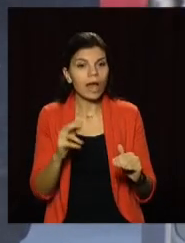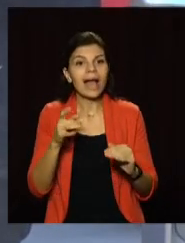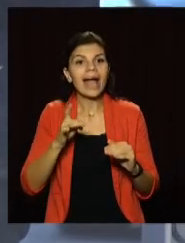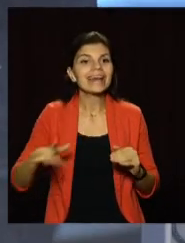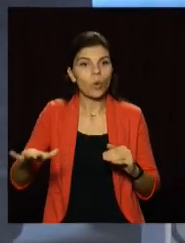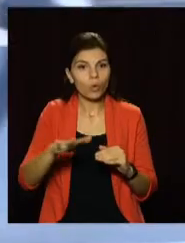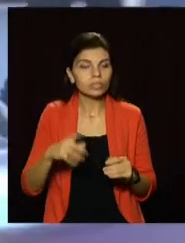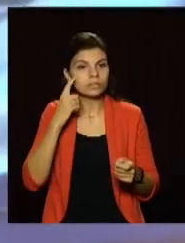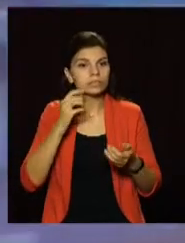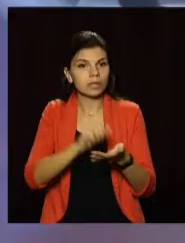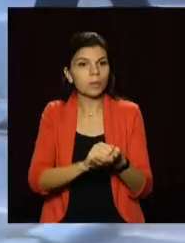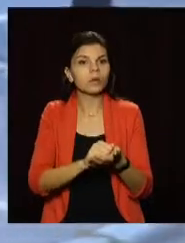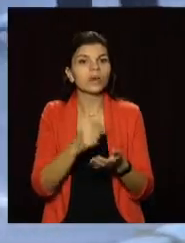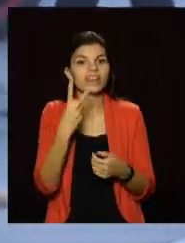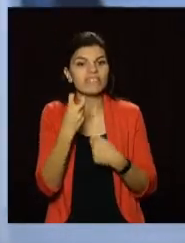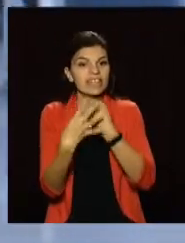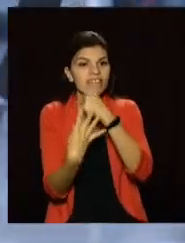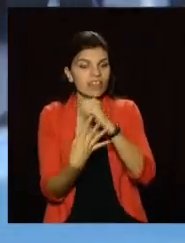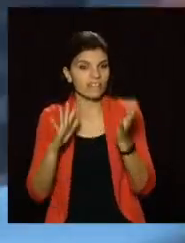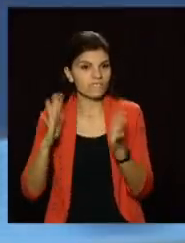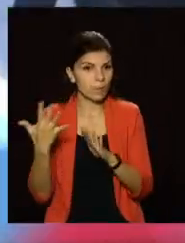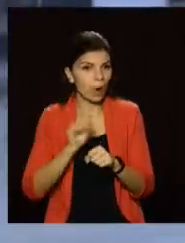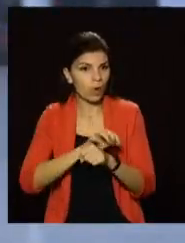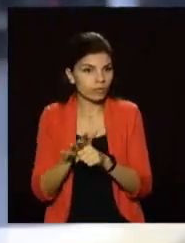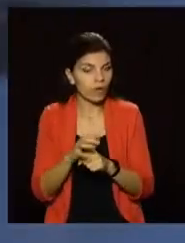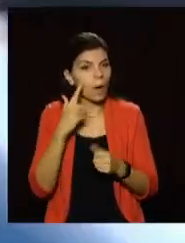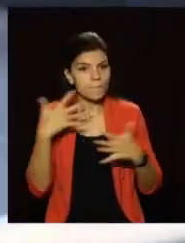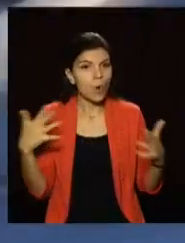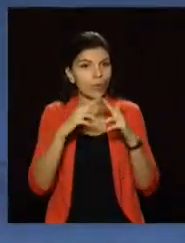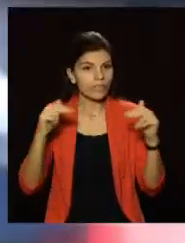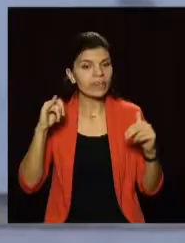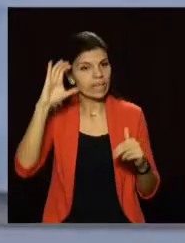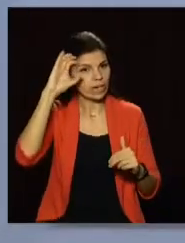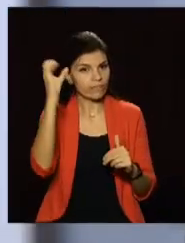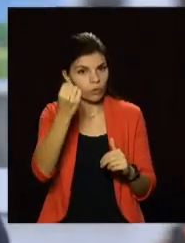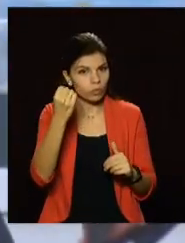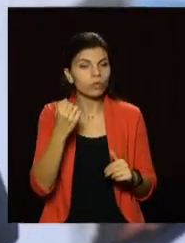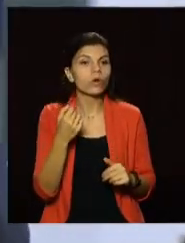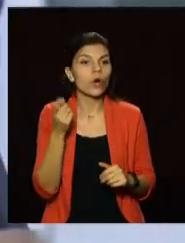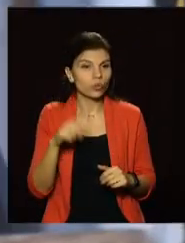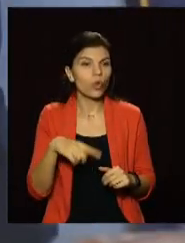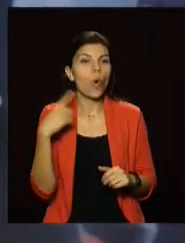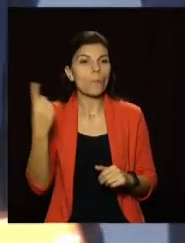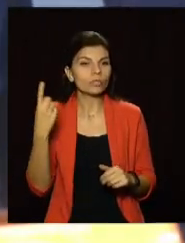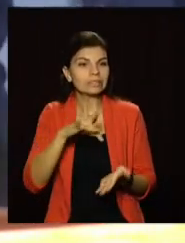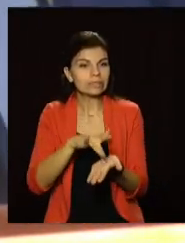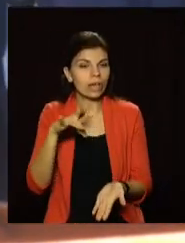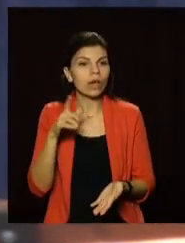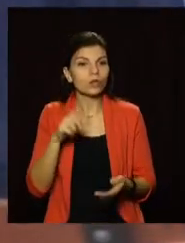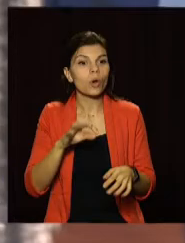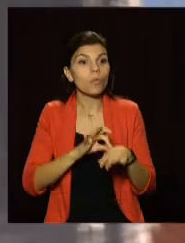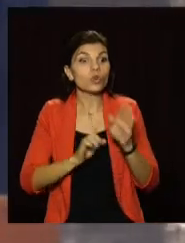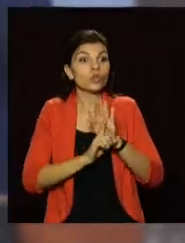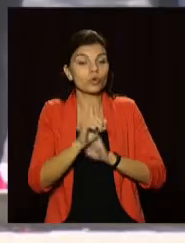регіоні зафіксували 219 випадків ковід. Найбільше у Дніпрі та Кривому Розі. Загалом в обласному центрі з початку